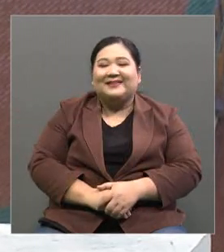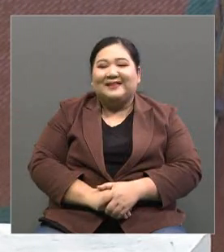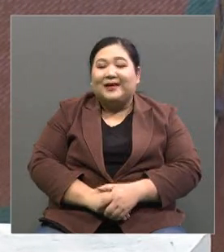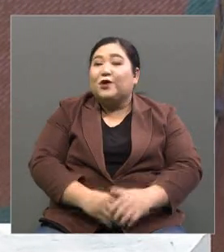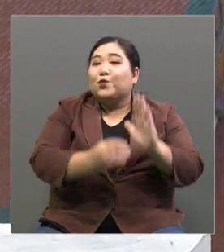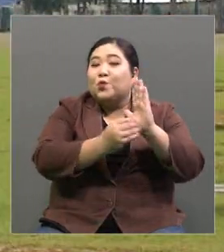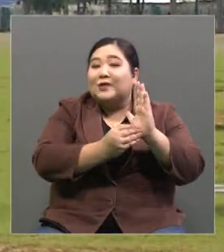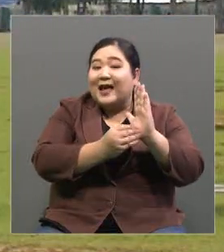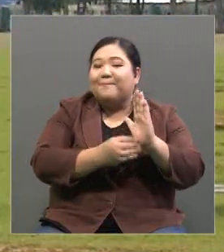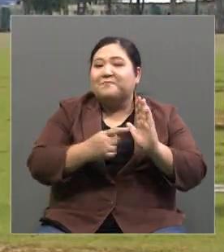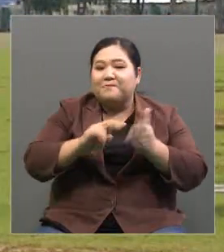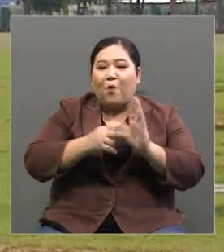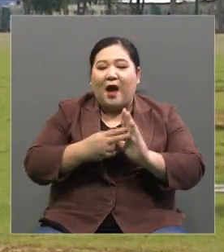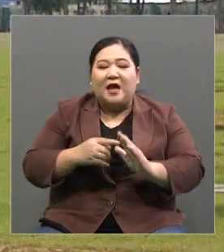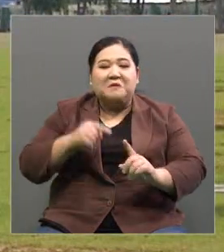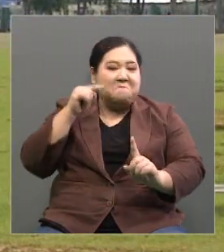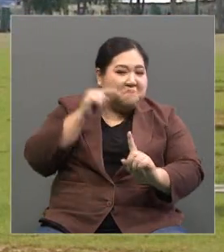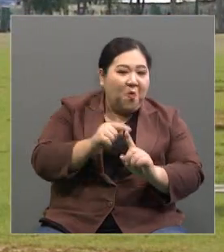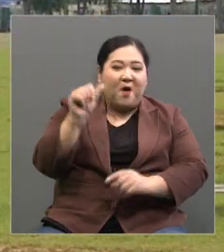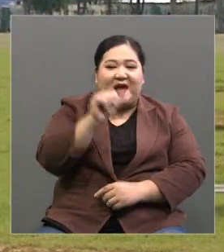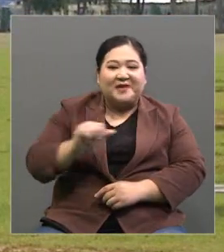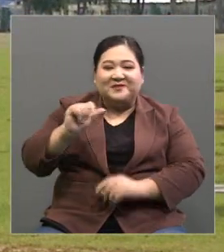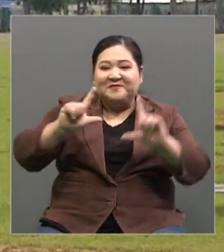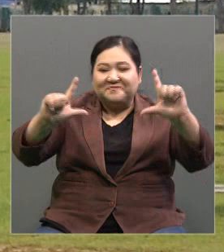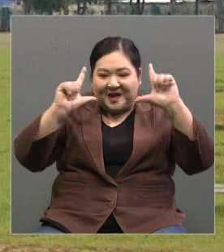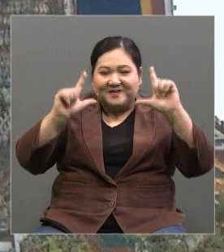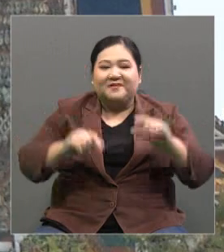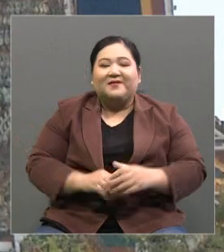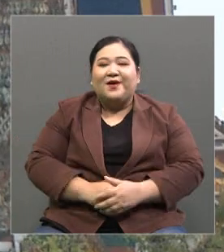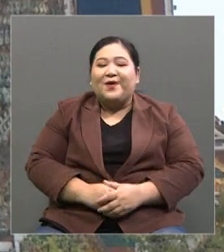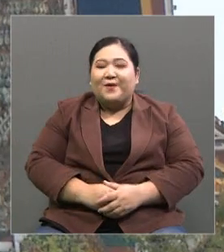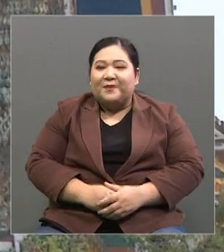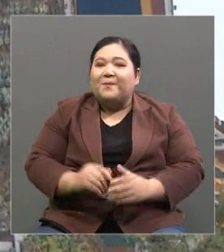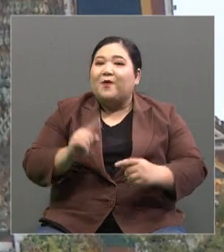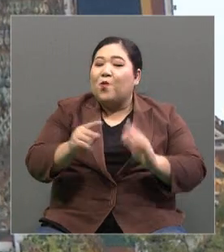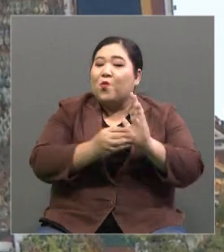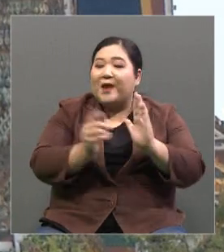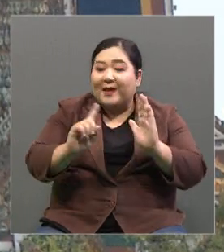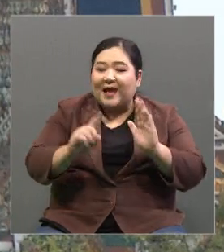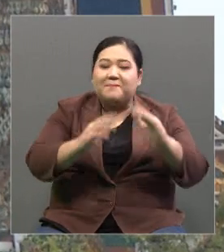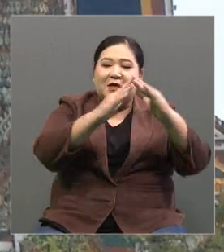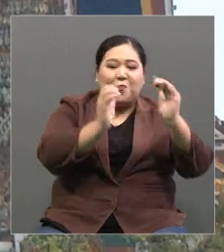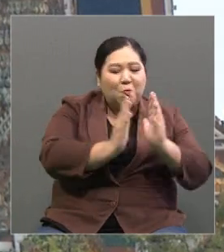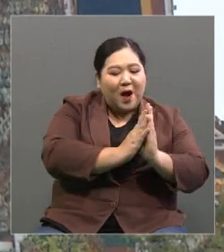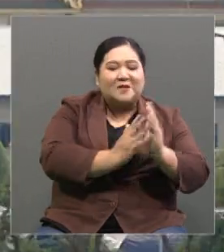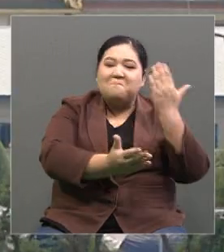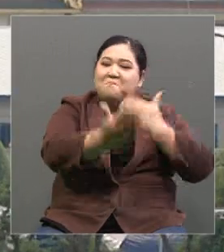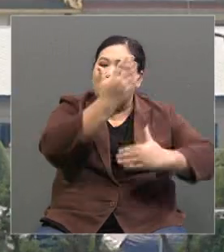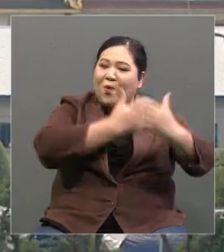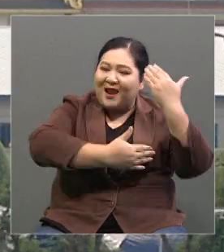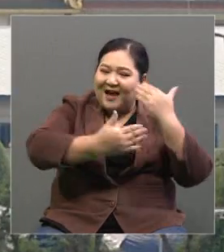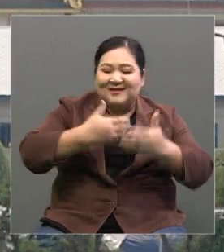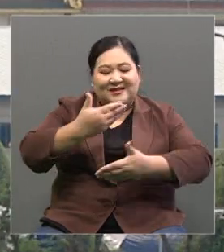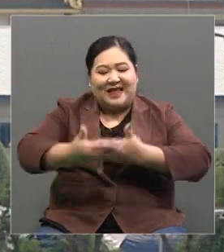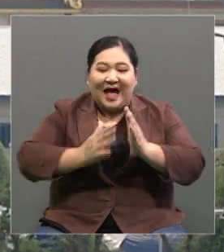นิยมที่สุดในทวีปเอเชียด้วยนะคะโดดเด่นเรื่องของการผสมผสานเอกลักษณ์เฉพาะตัวระหว่างวัดโบราณสถานตลาดที่